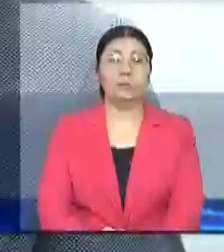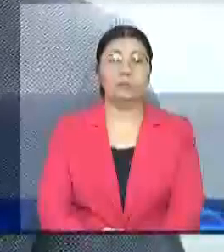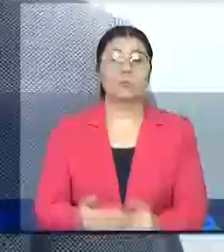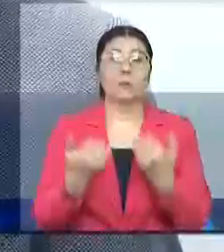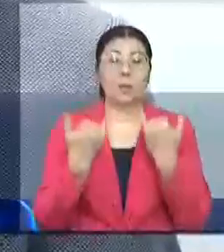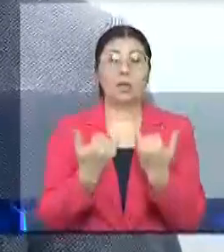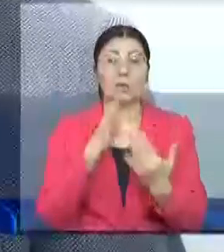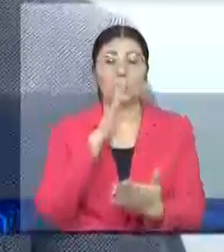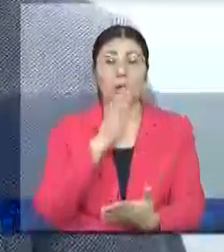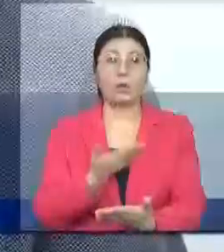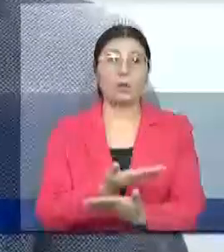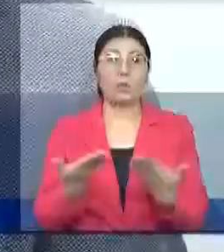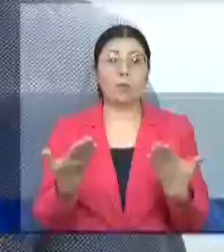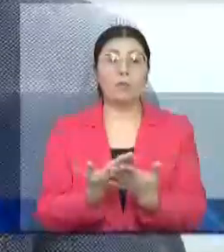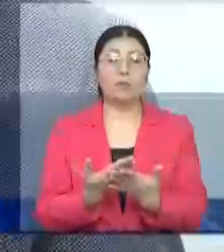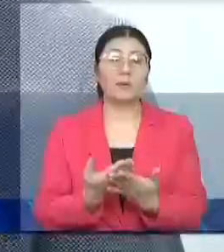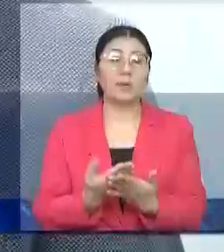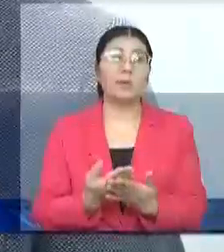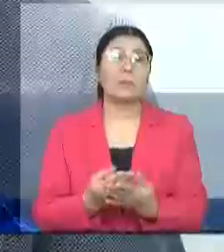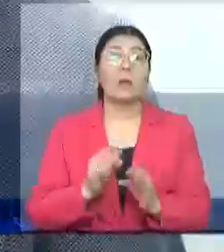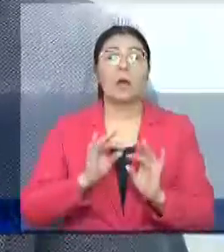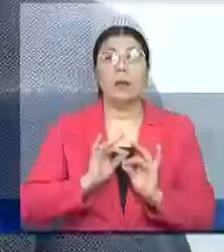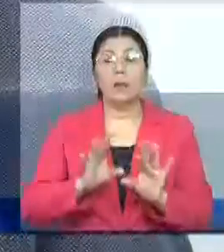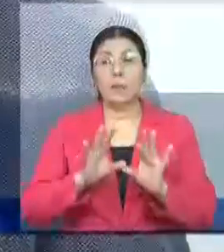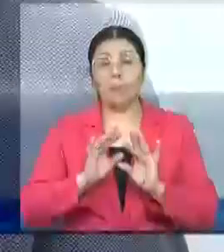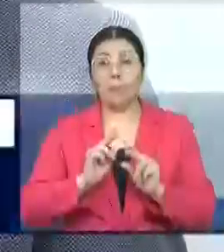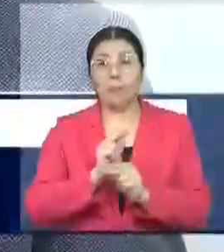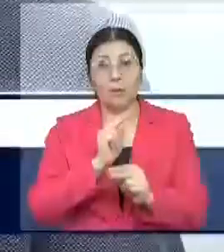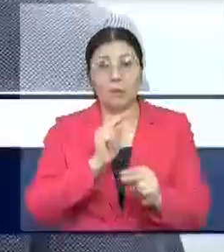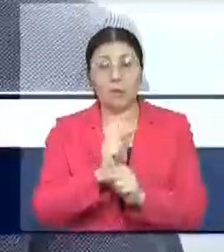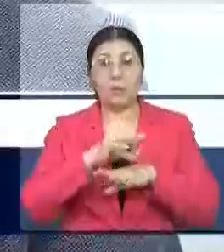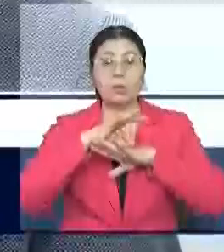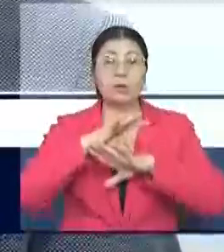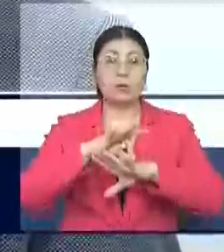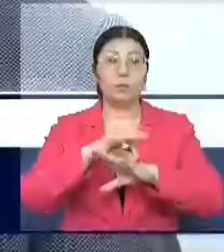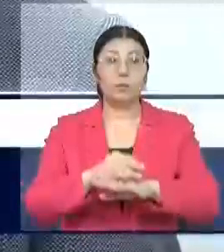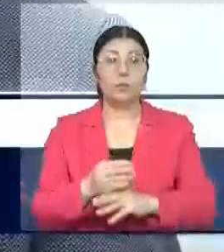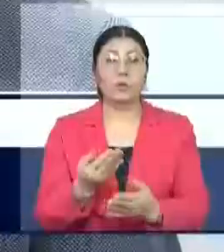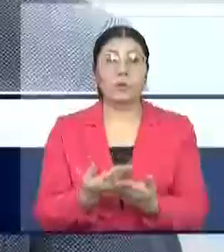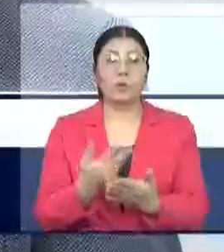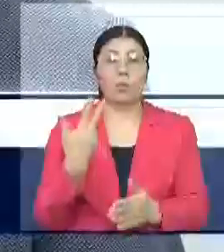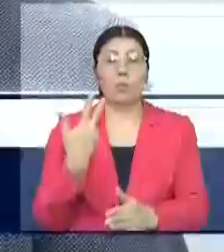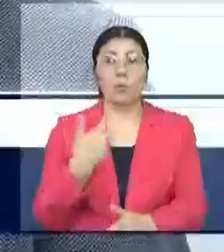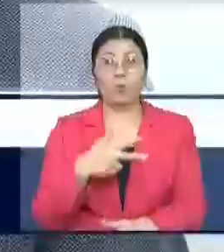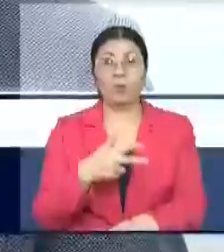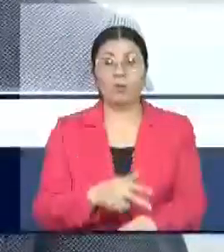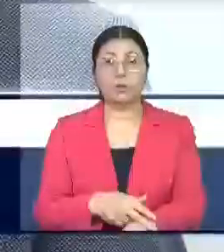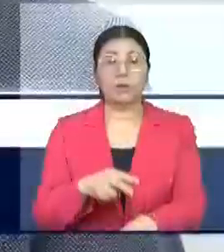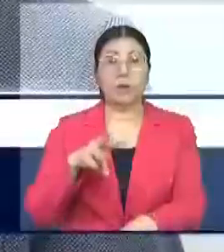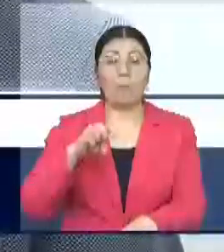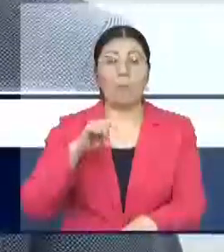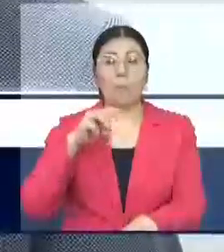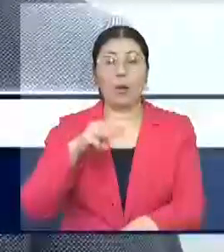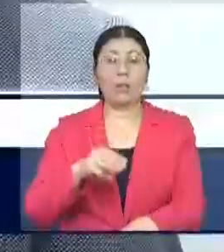Бүгінгі таңда олардың үгіт-насихат жұмыстары жүргізіліп жатыр. Үгіт-насихат жұмыстары 30-шы наурыздың